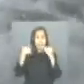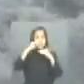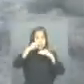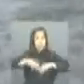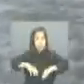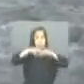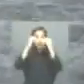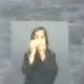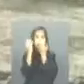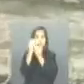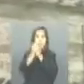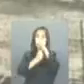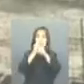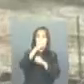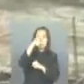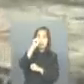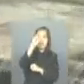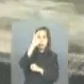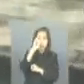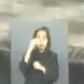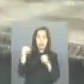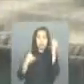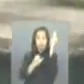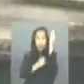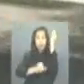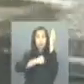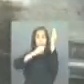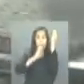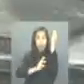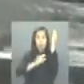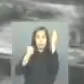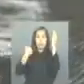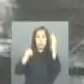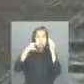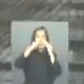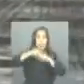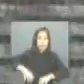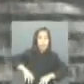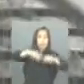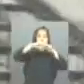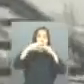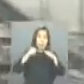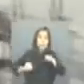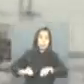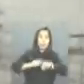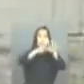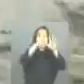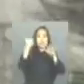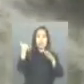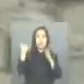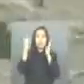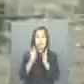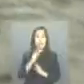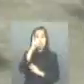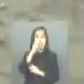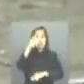ปี2547 6จังหวัดภาคใต้ริมฝั่งอันดามันได้รับความเสียหายจากคลื่นยักษ์สึนามิมีผู้เสียชีวิต